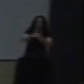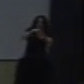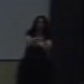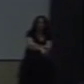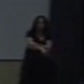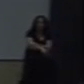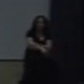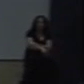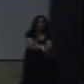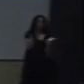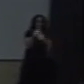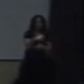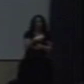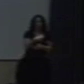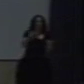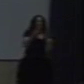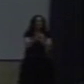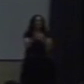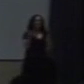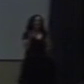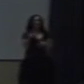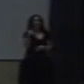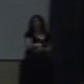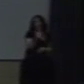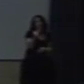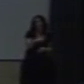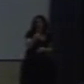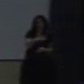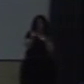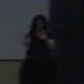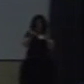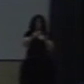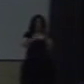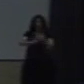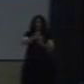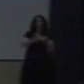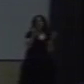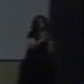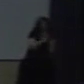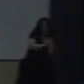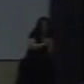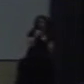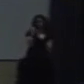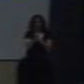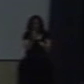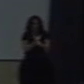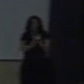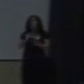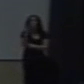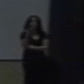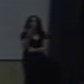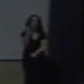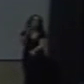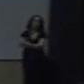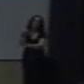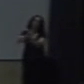no s'ha explicat que hi ha un grup, que hi ha molts joves que en temps de crisi estudien, treballen i a més s'associen, i que és